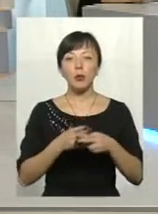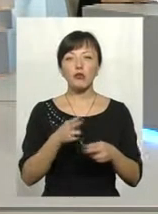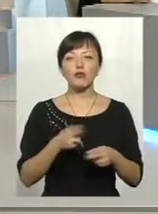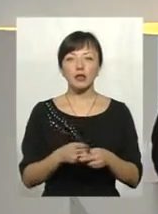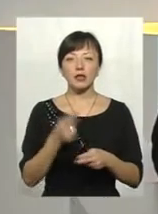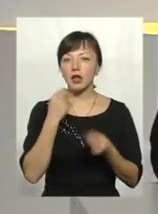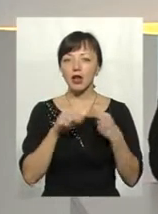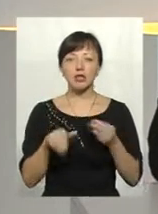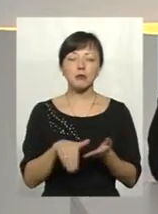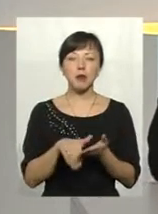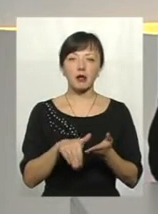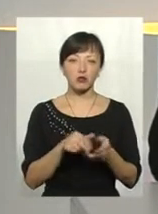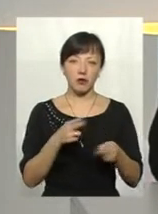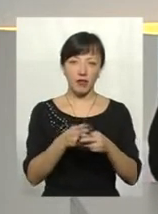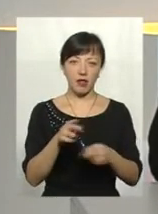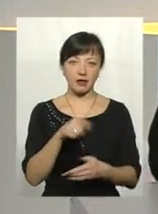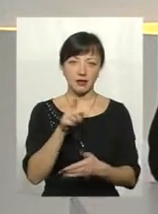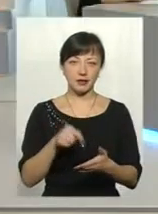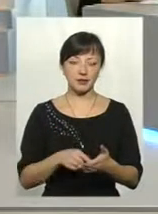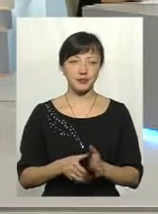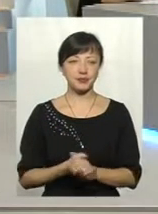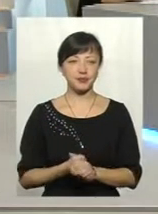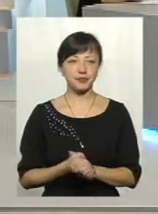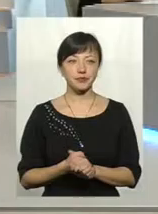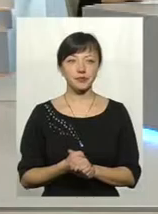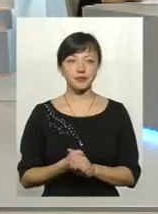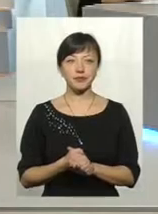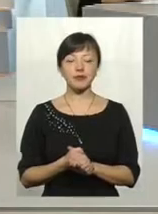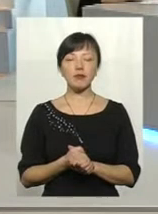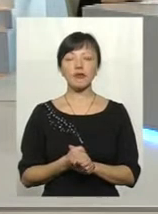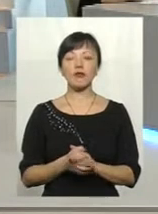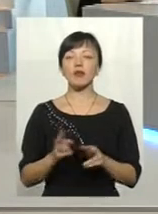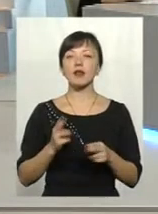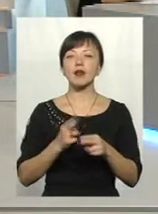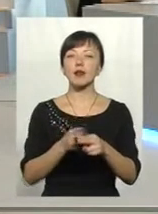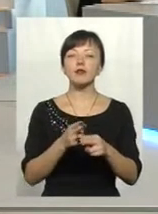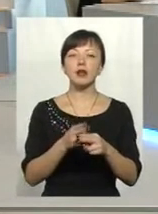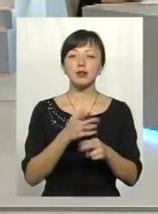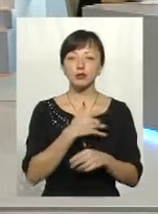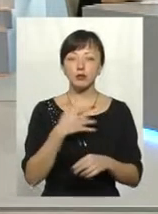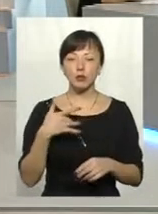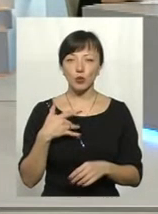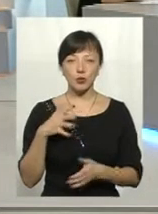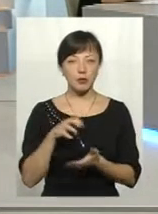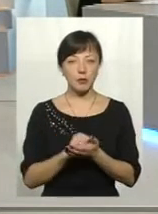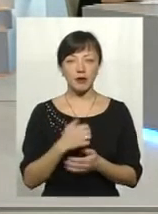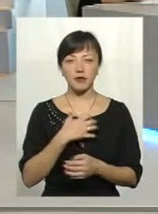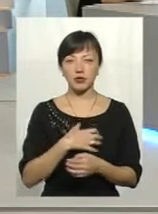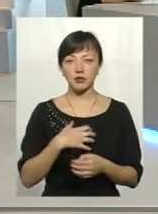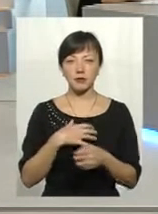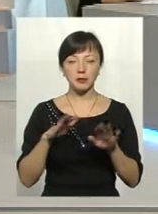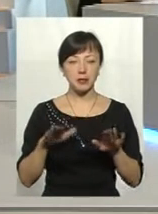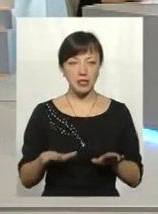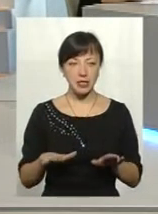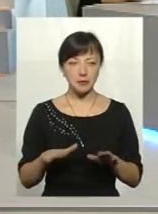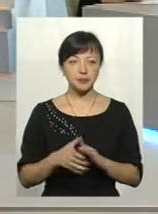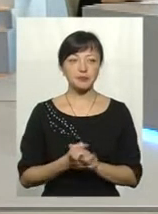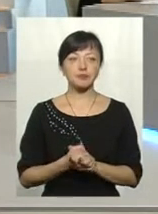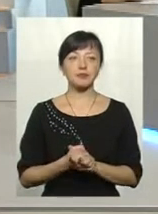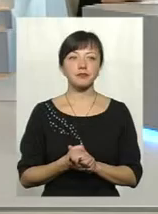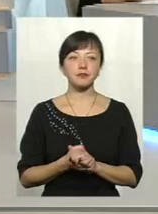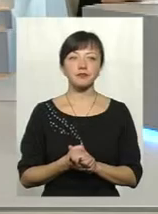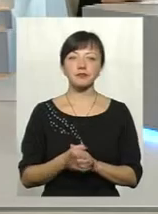Який найкращий метод профілактики? Профілактика туберкульозу займає дуже важливе місце. дуже важлива, і